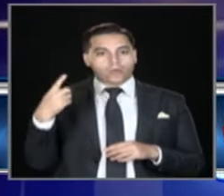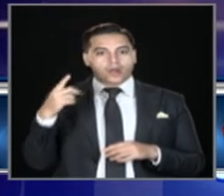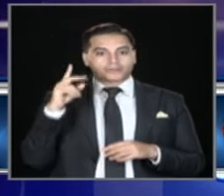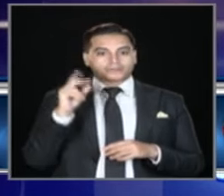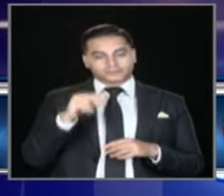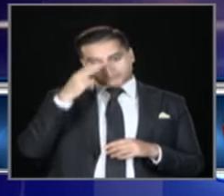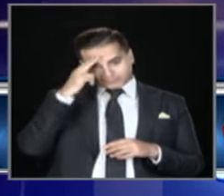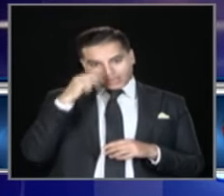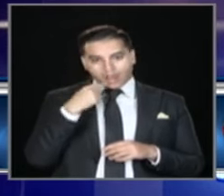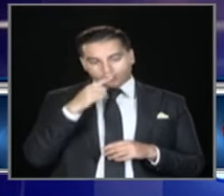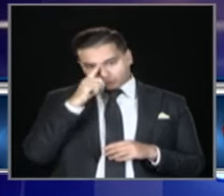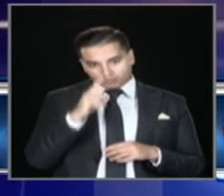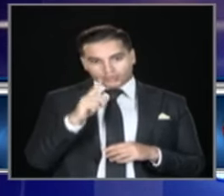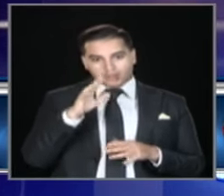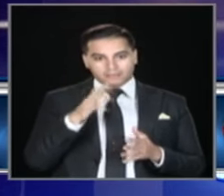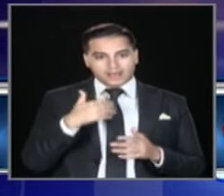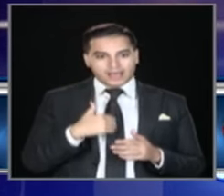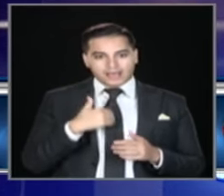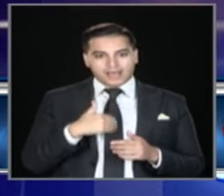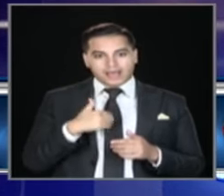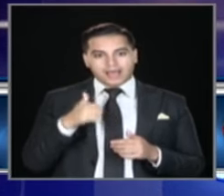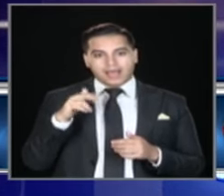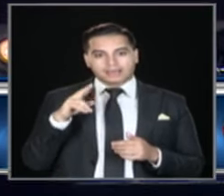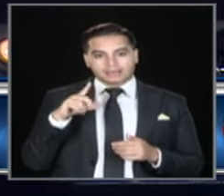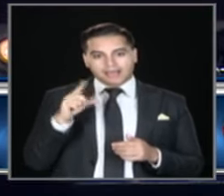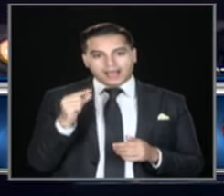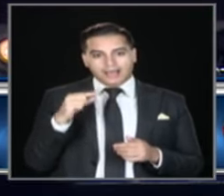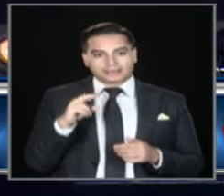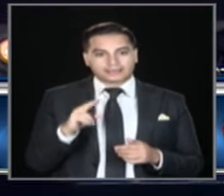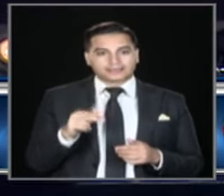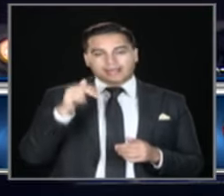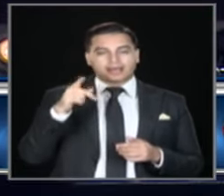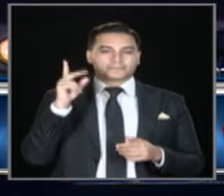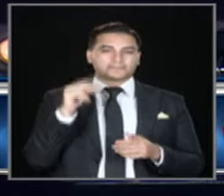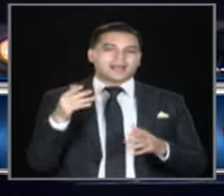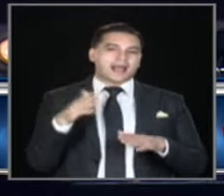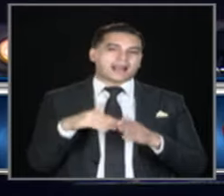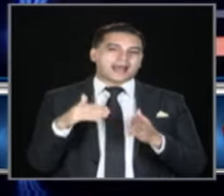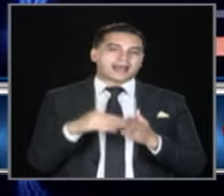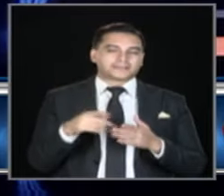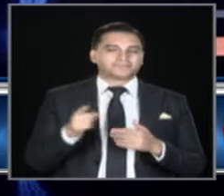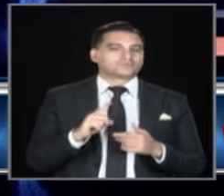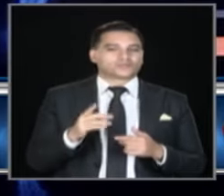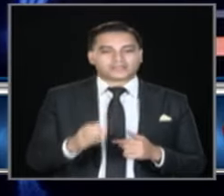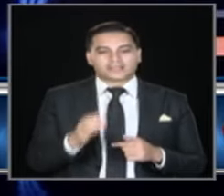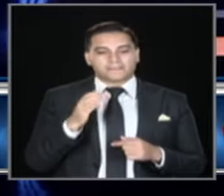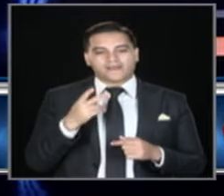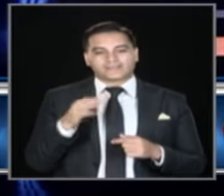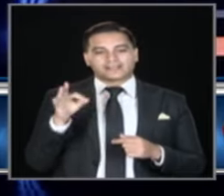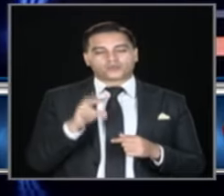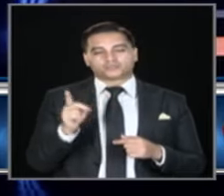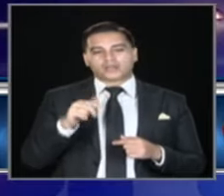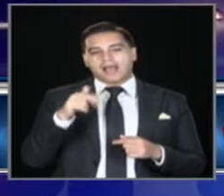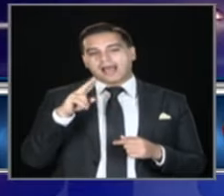شاء الله هقول اتلانتا اتلنتا اللي كسب اخر نسخه هارد لاك 2023